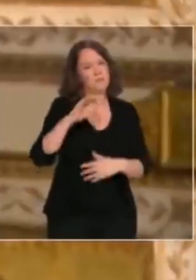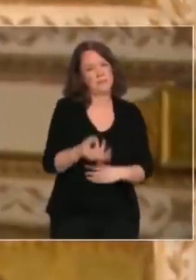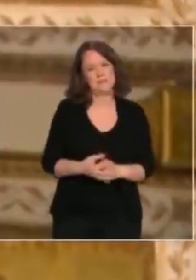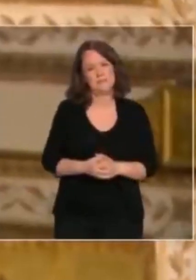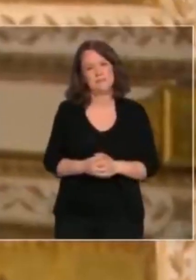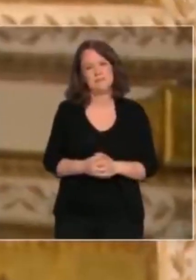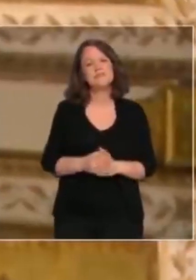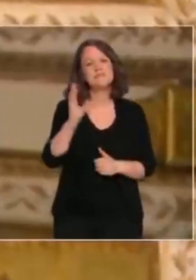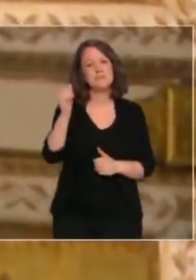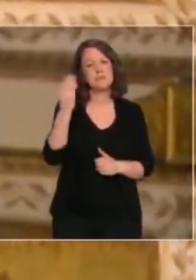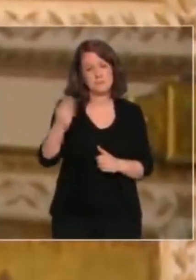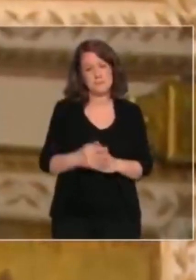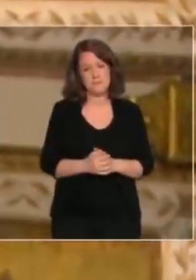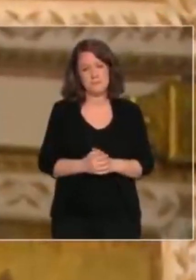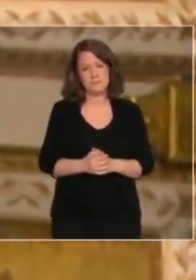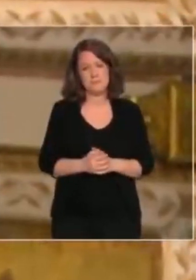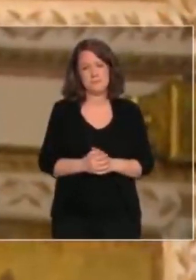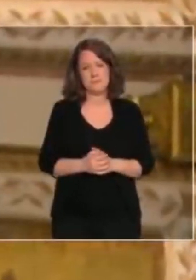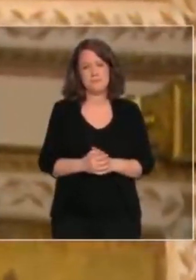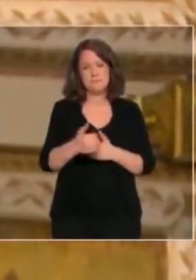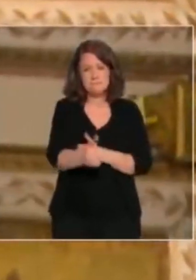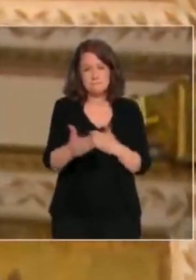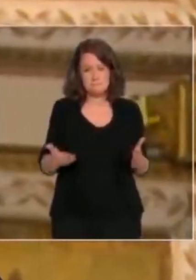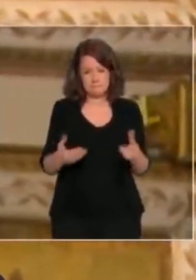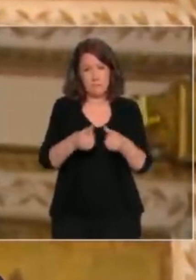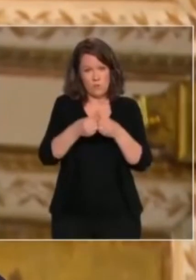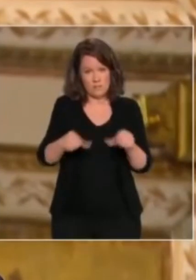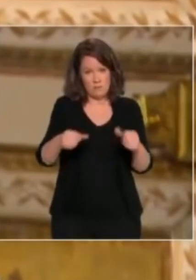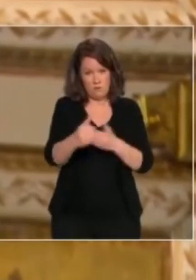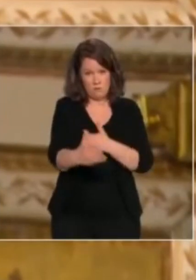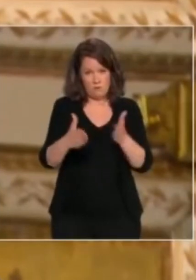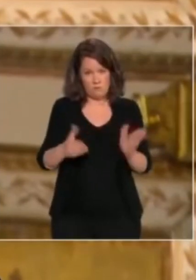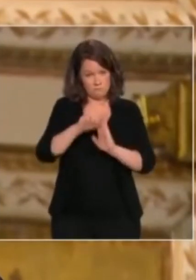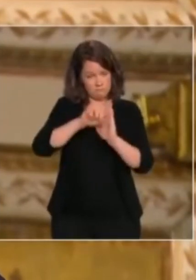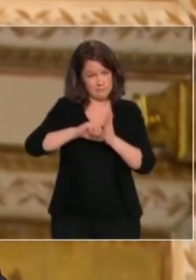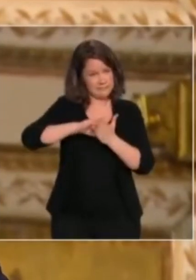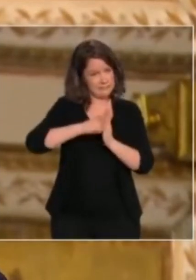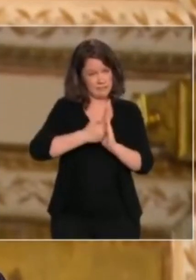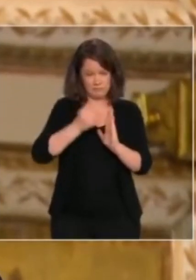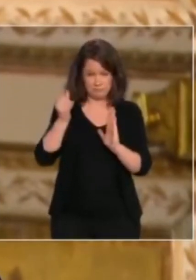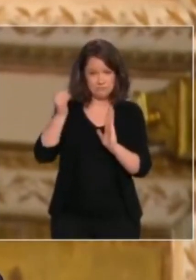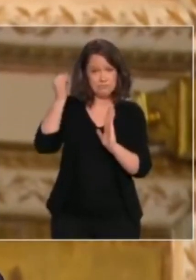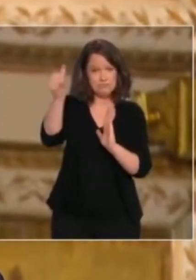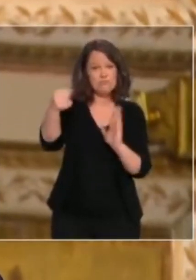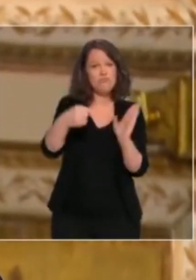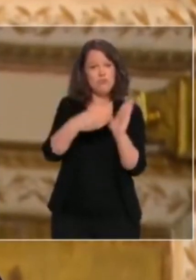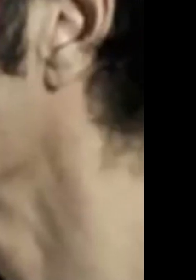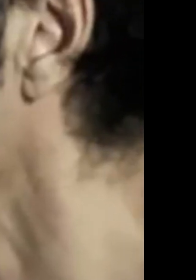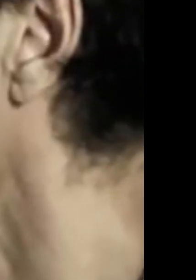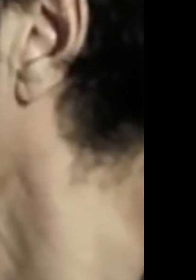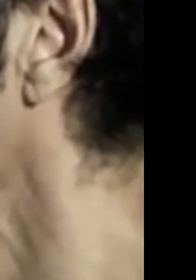cela que le confinement le plus strict doit encore se poursuivre jusqu'au lundi 11